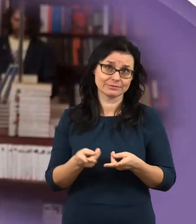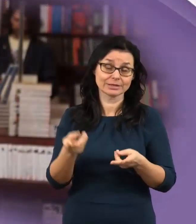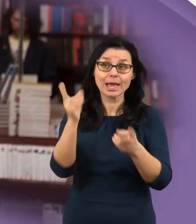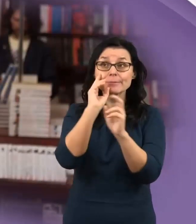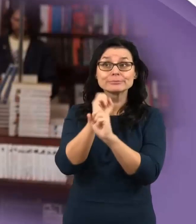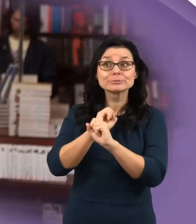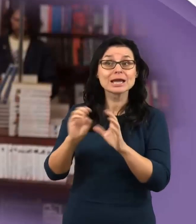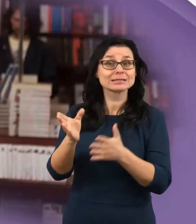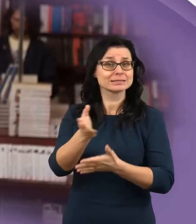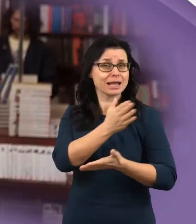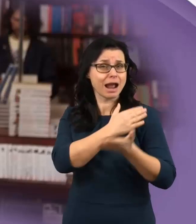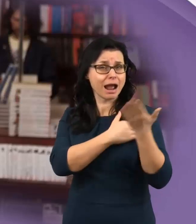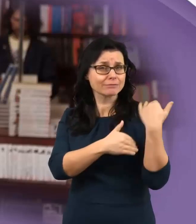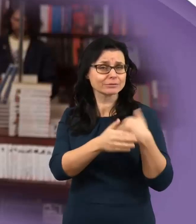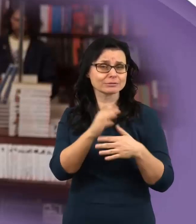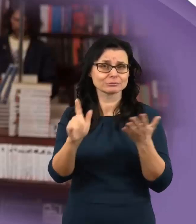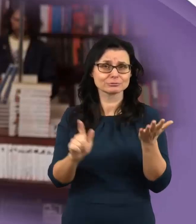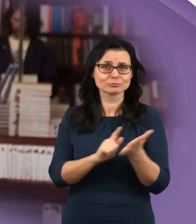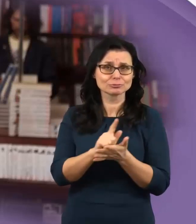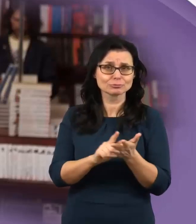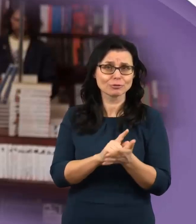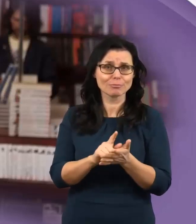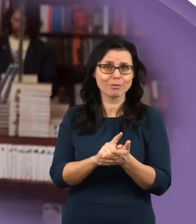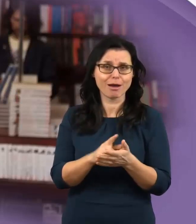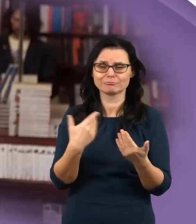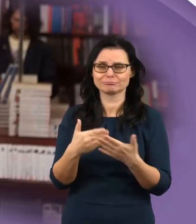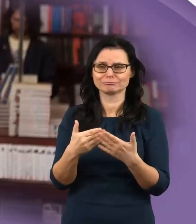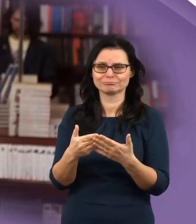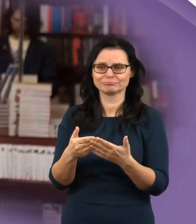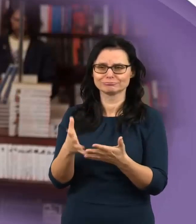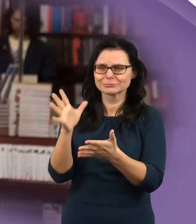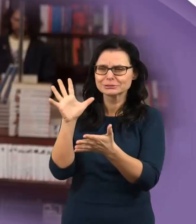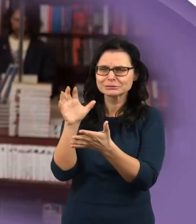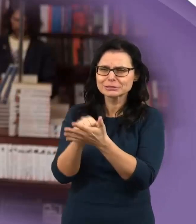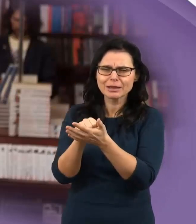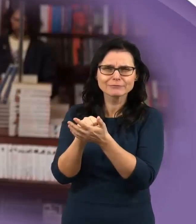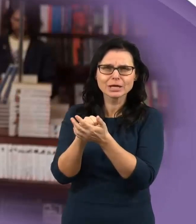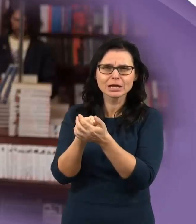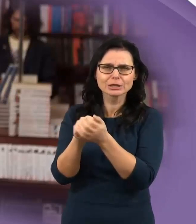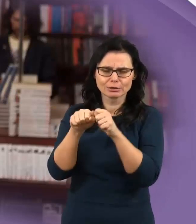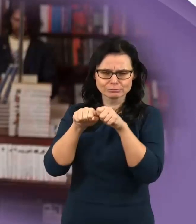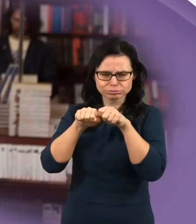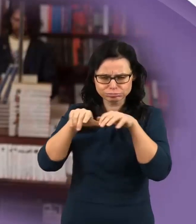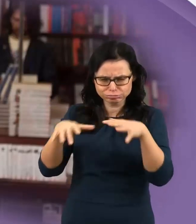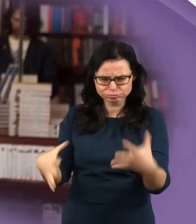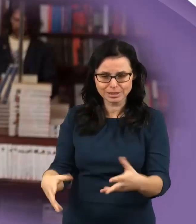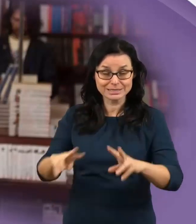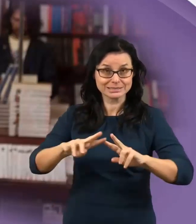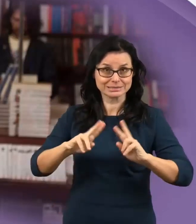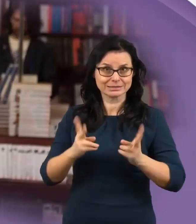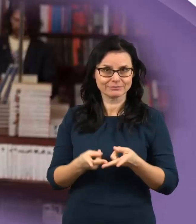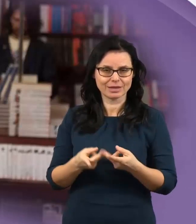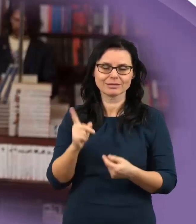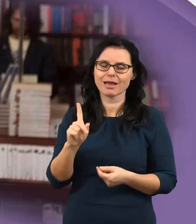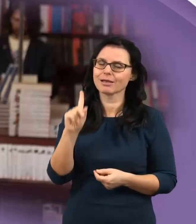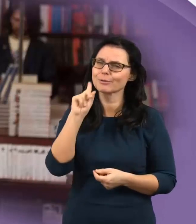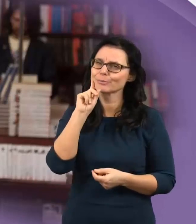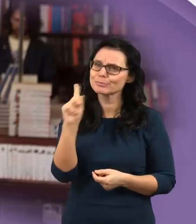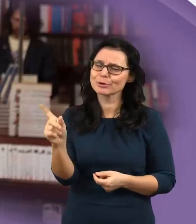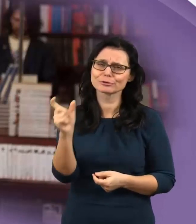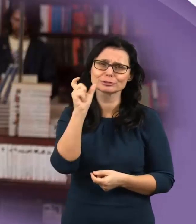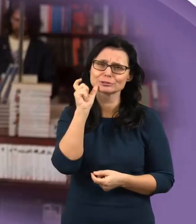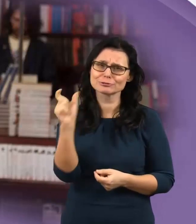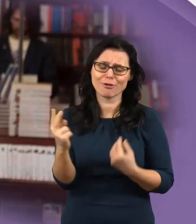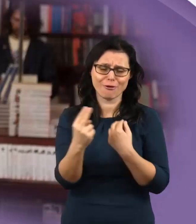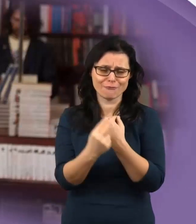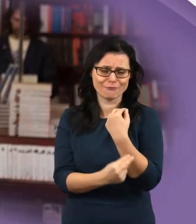v té době zdá se, že ateizmus válcuje celý svět, nicméně Boží slovo je